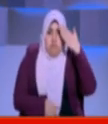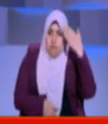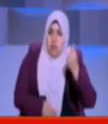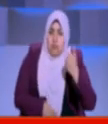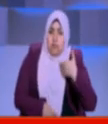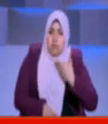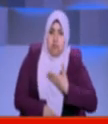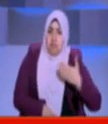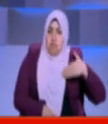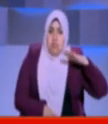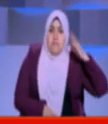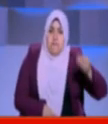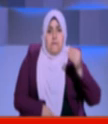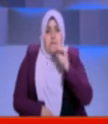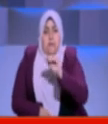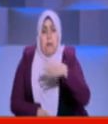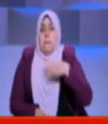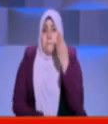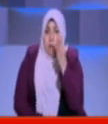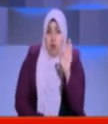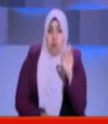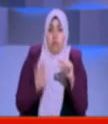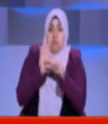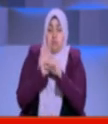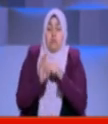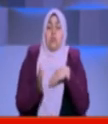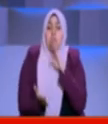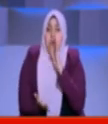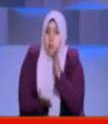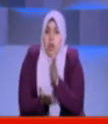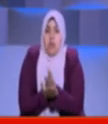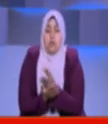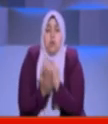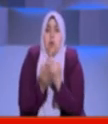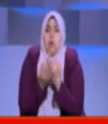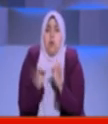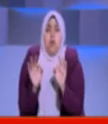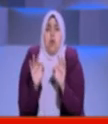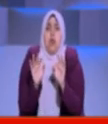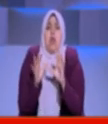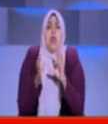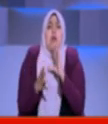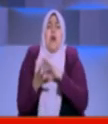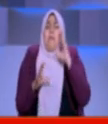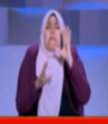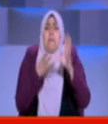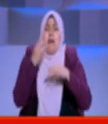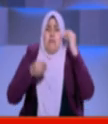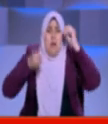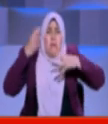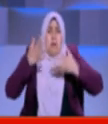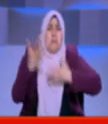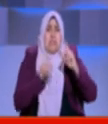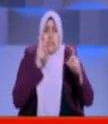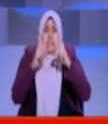دستورية معروفة، والتزمت الأطراف بغض النظر عن السجالات والنقاشات